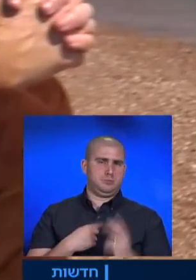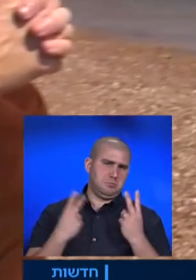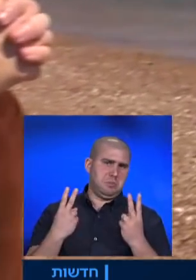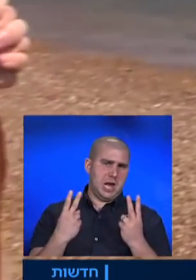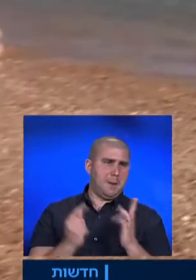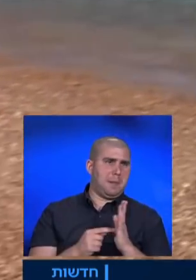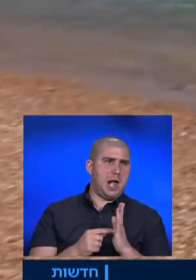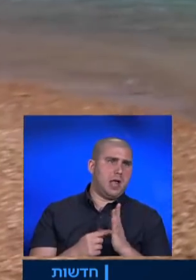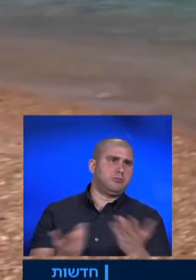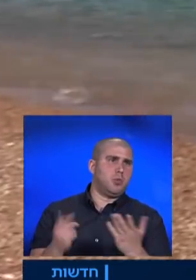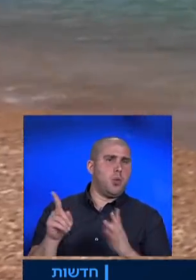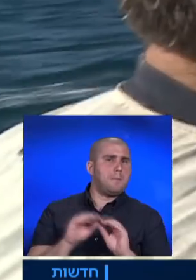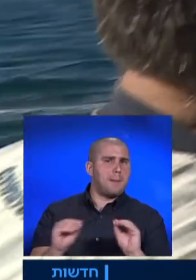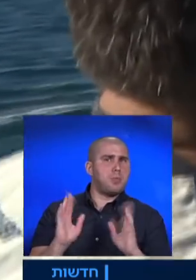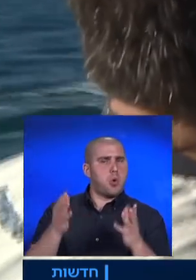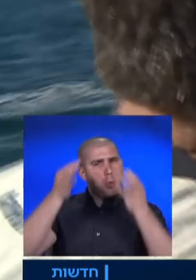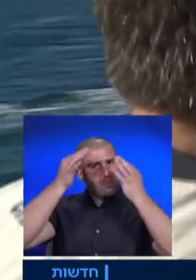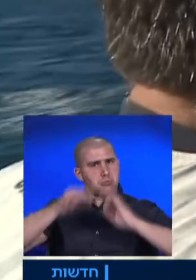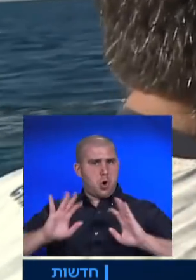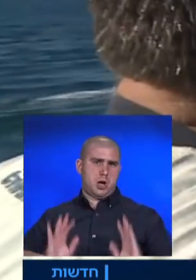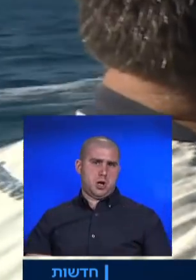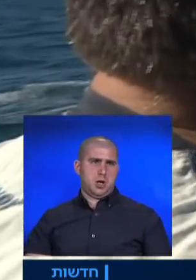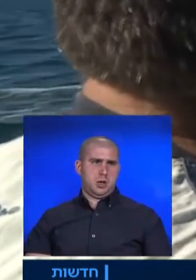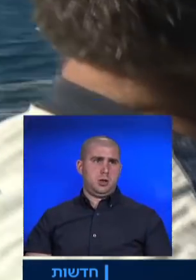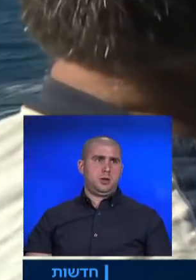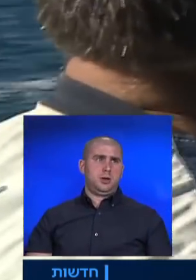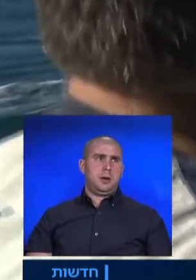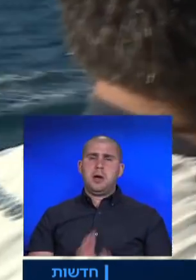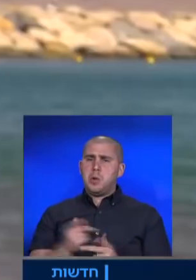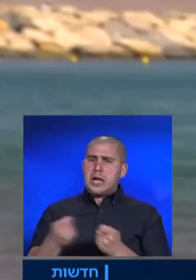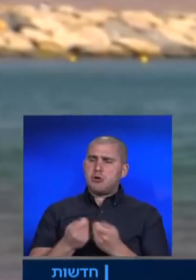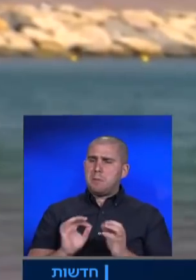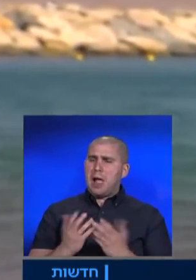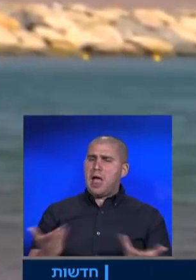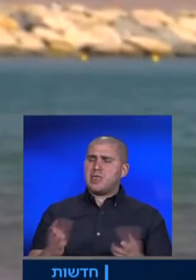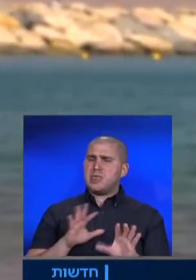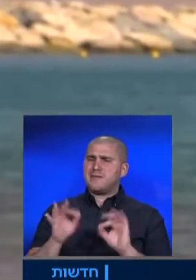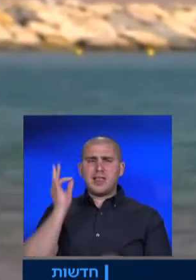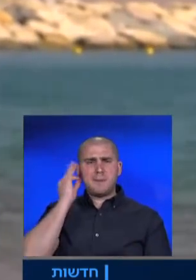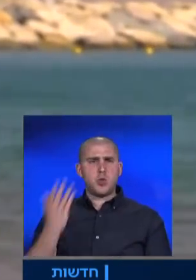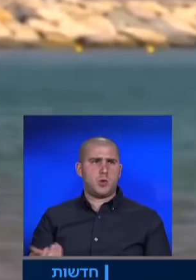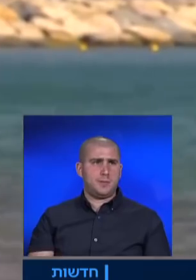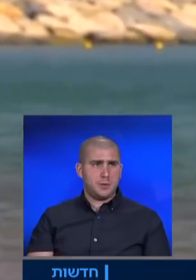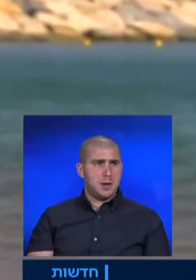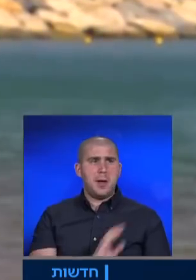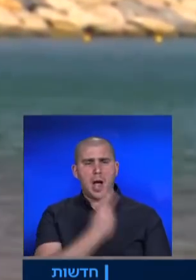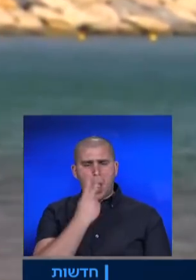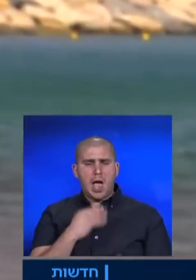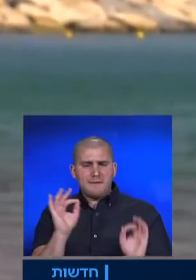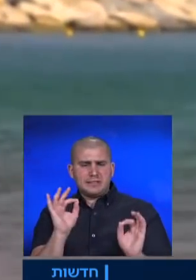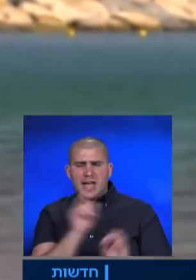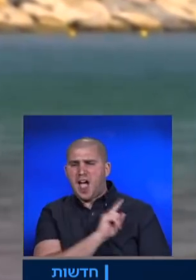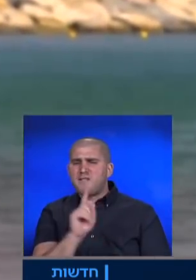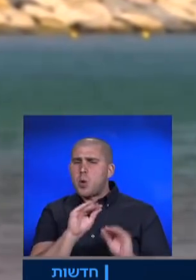כי הוא מאמן מאוד מוערך. בלי להיות בכלל קשור לנבחרת הבנות. בלי לראות אותי באימון אחד. בלי